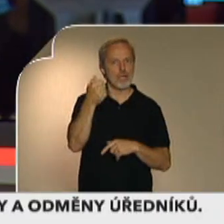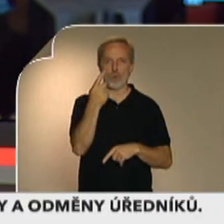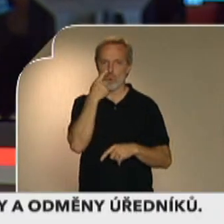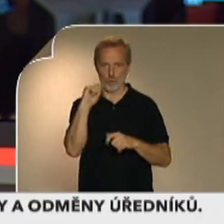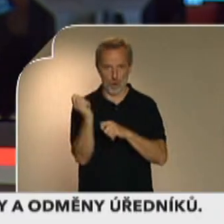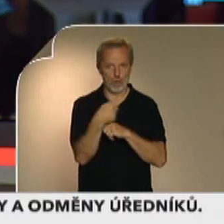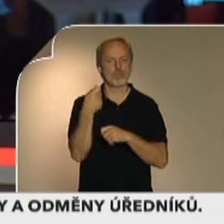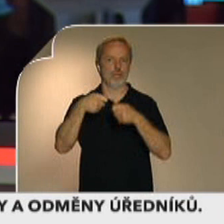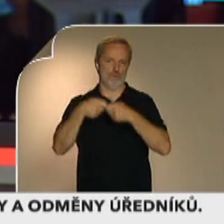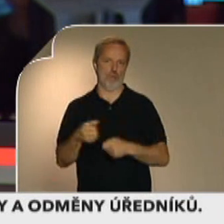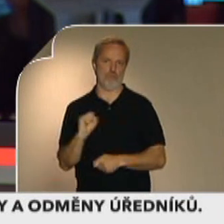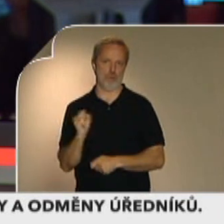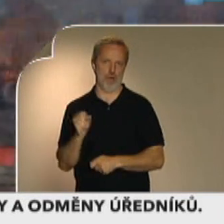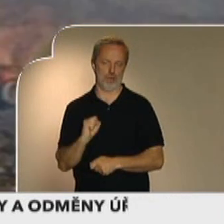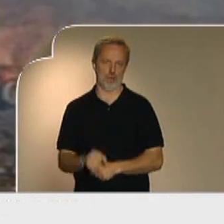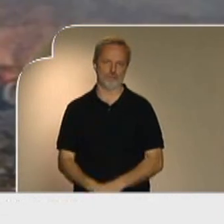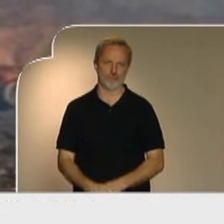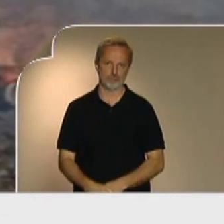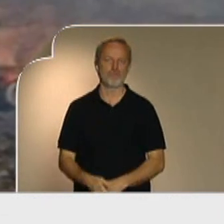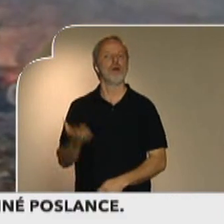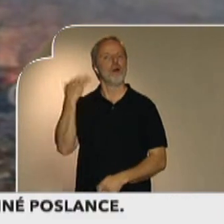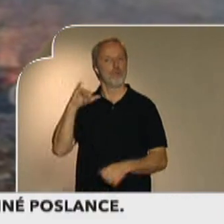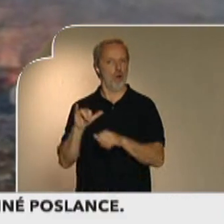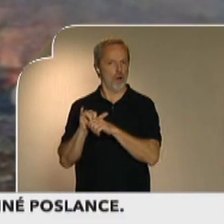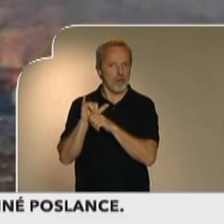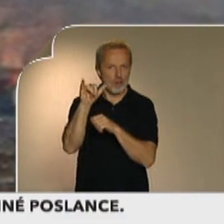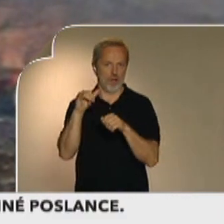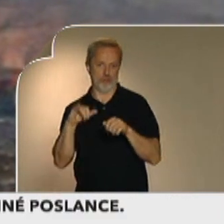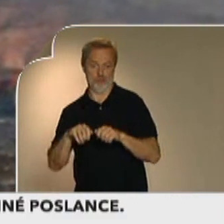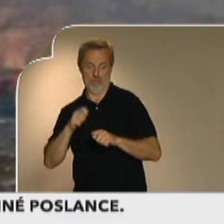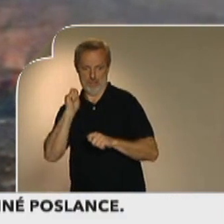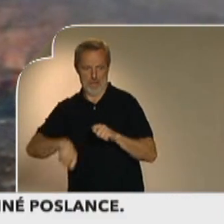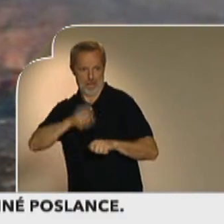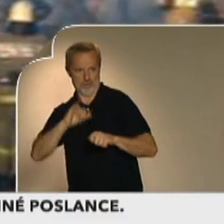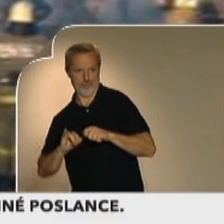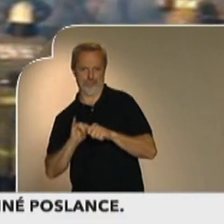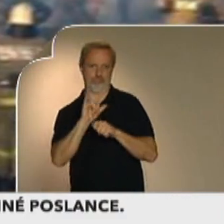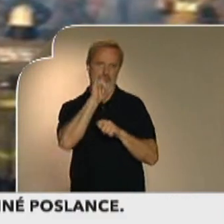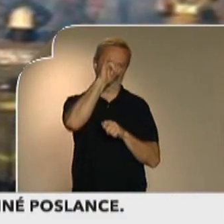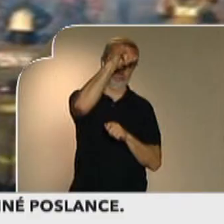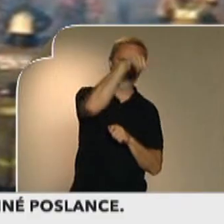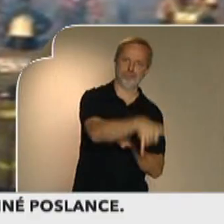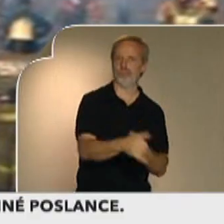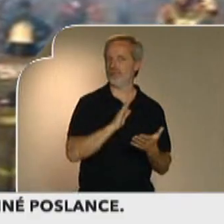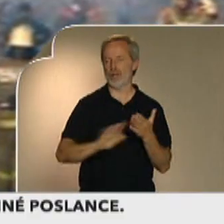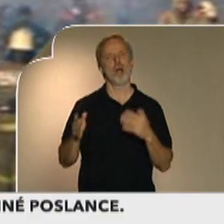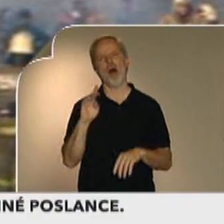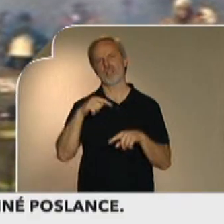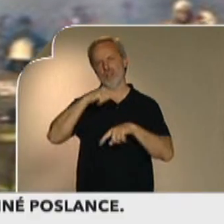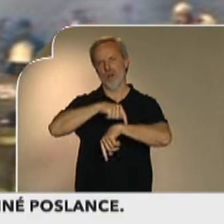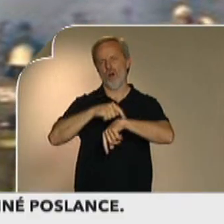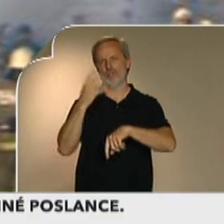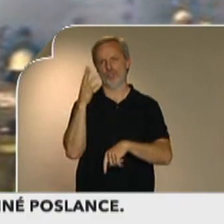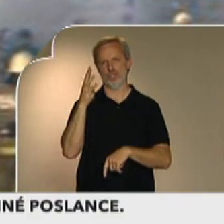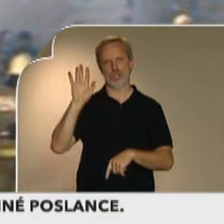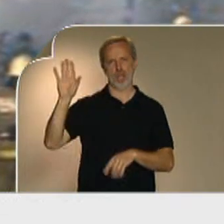ruský hokejista jsou těžce zraněni. Čártrové letadlo havarovalo těsně po startu z letiště Tunoš na krátce po čtvrté odpoledne